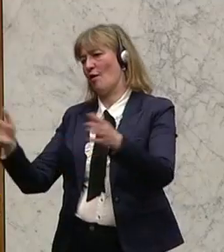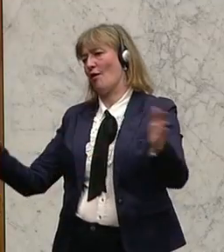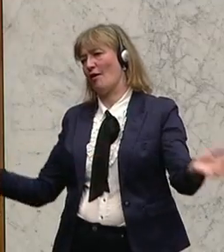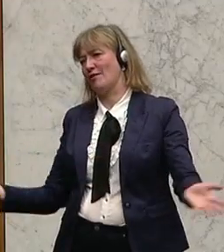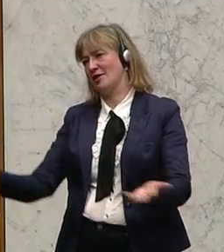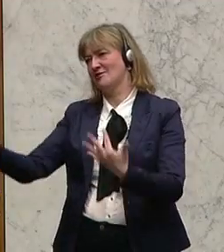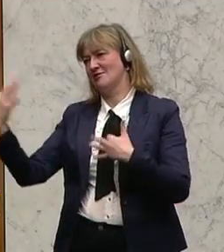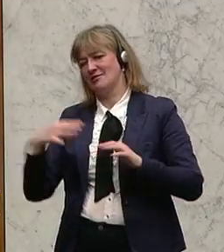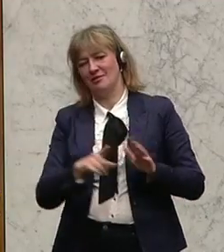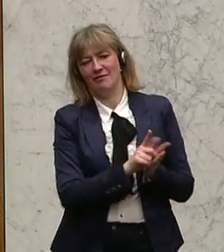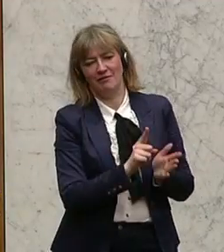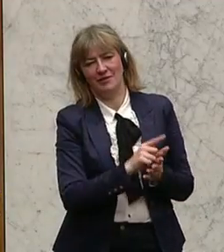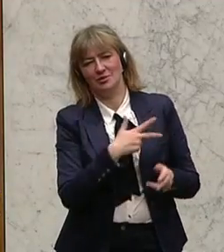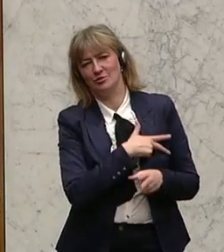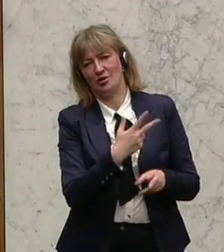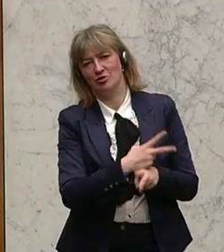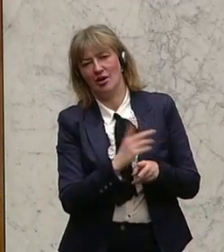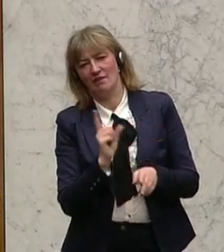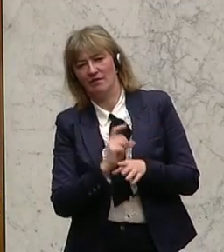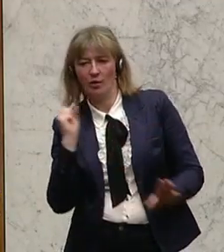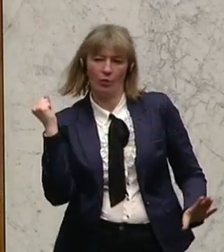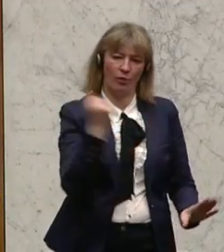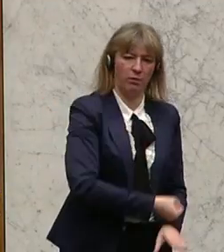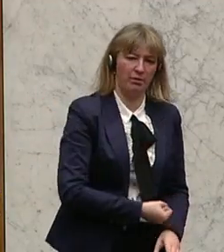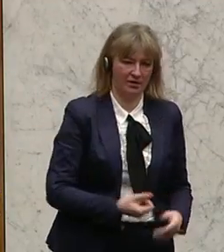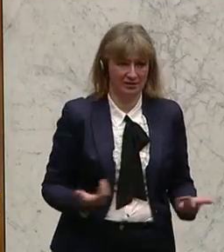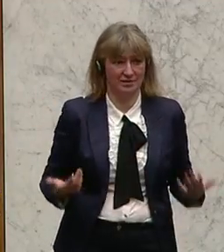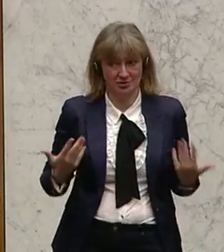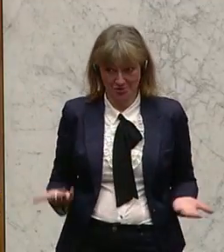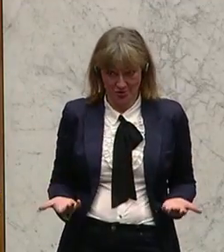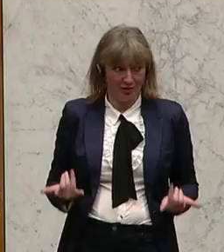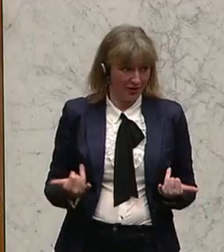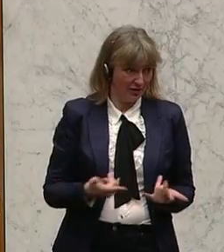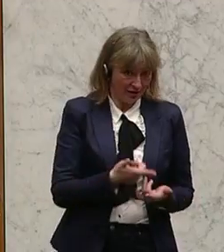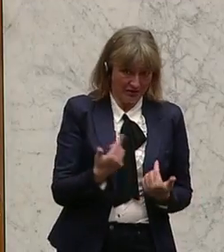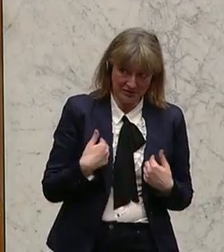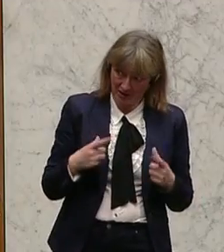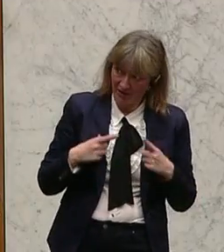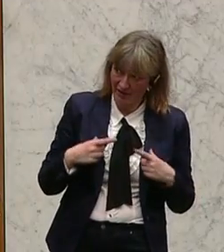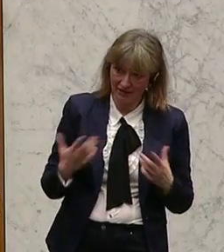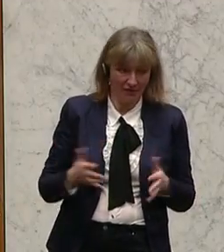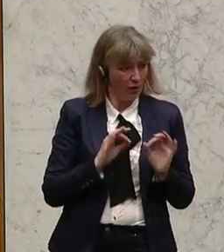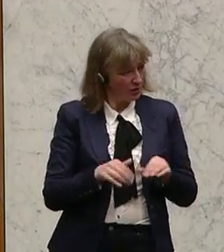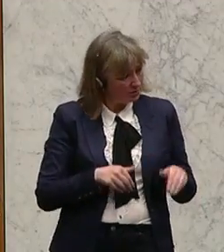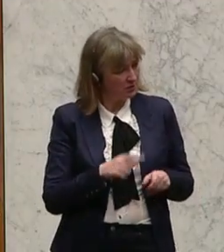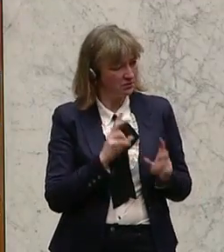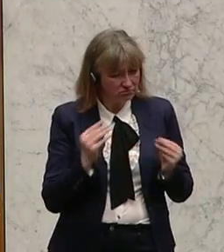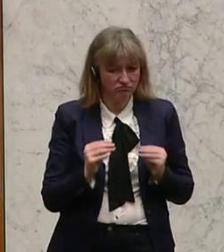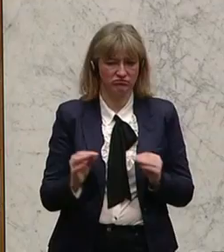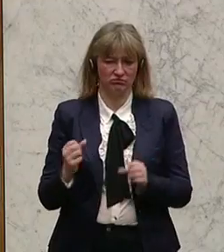diesen Sozialstaat umbringt. Und das muss aufhören, und das erwartet sich die Bevölkerung, und das erwarte ich mir auch von einem ordentlichen Minister.